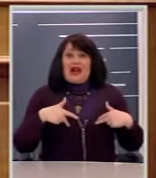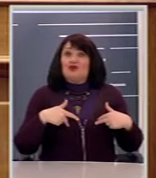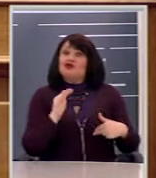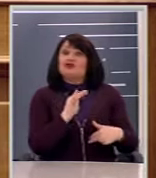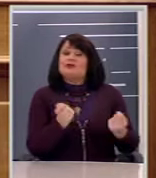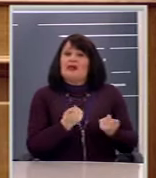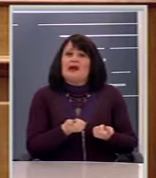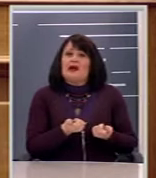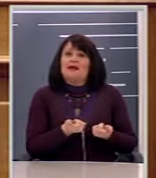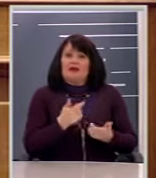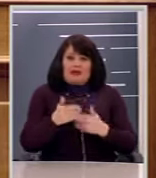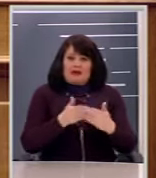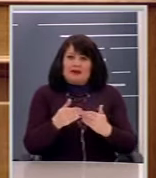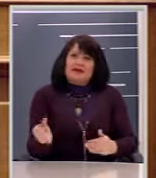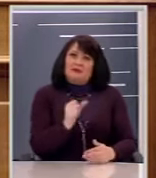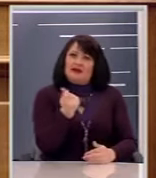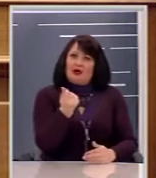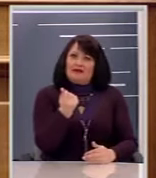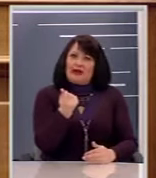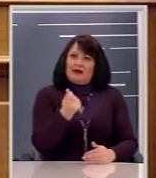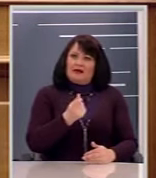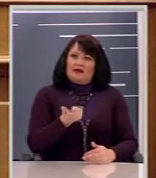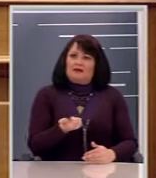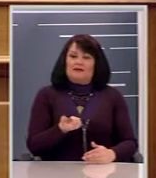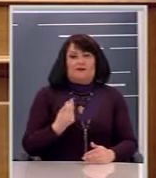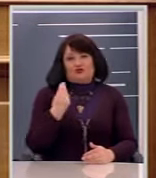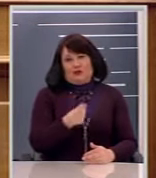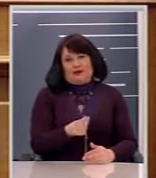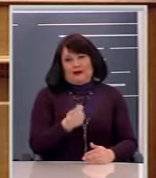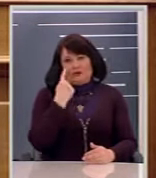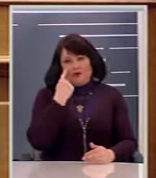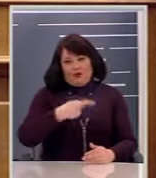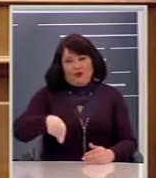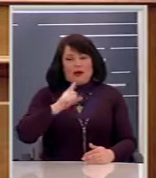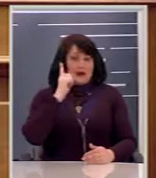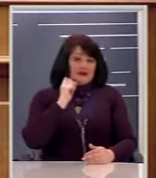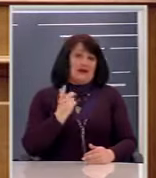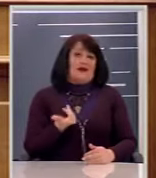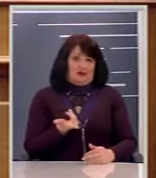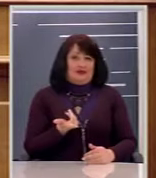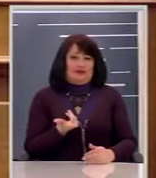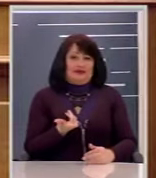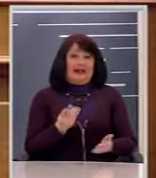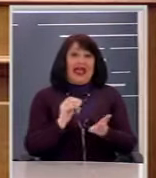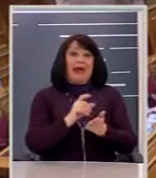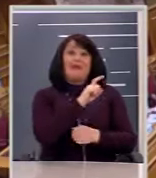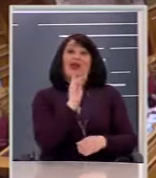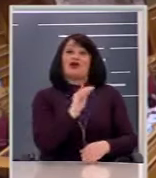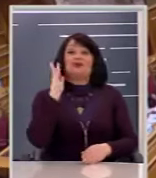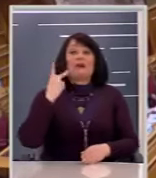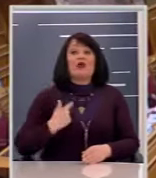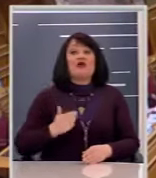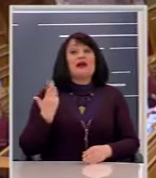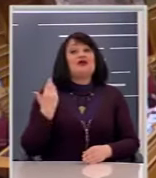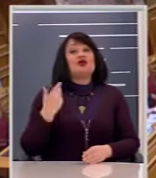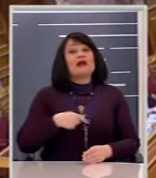διακινήσει τις διαδικασίες επιστροφής του παράνομου πλούτου. Καταθέτω στη Βουλή λοιπόν για να έχουν όλοι οι συνάδελφοι βουλευτές την επίκαιρη επερώτηση της κυρίας Ντόρας Μπακογιάννη ως